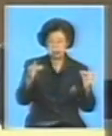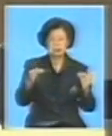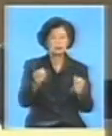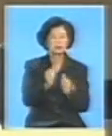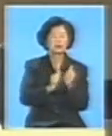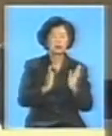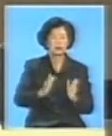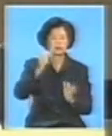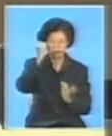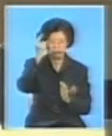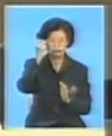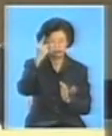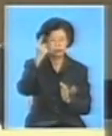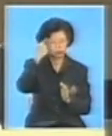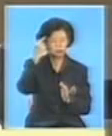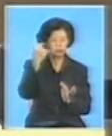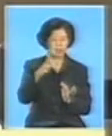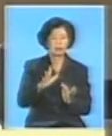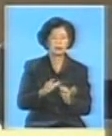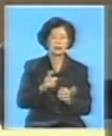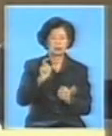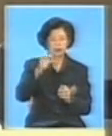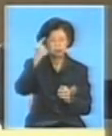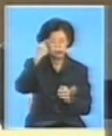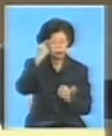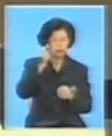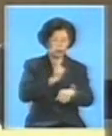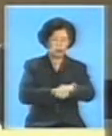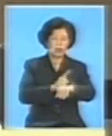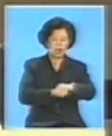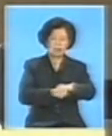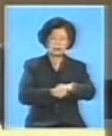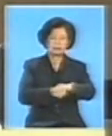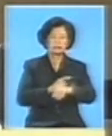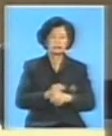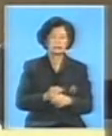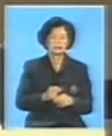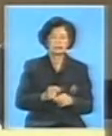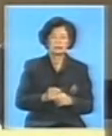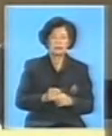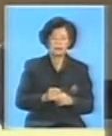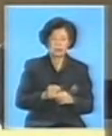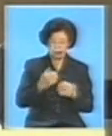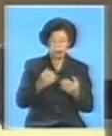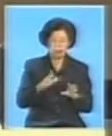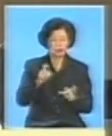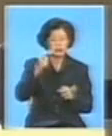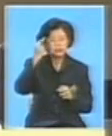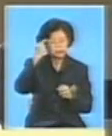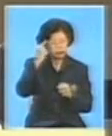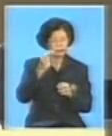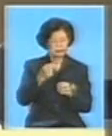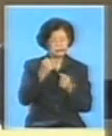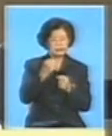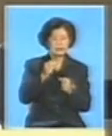คนรู้แก่ใจแล้วแต่เราต้องคำนึงถึงเงื่อนไขเวลาดังกล่าว ไปข้างต้นนั้นแล้วเราต้องคำนึงถึงความท้าทาย